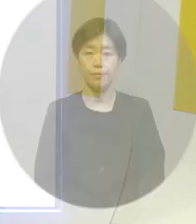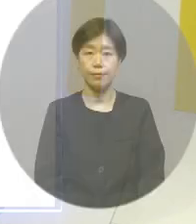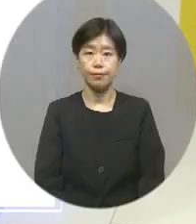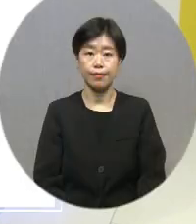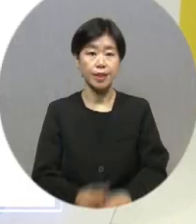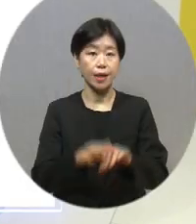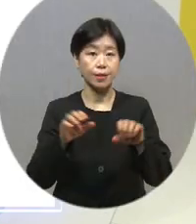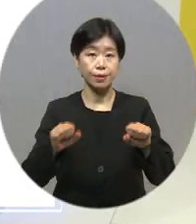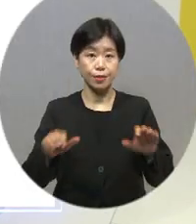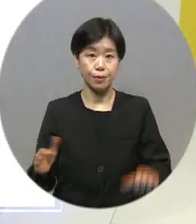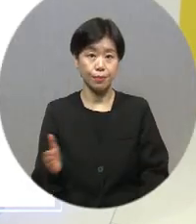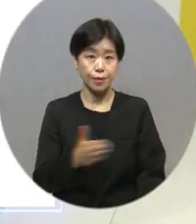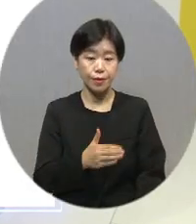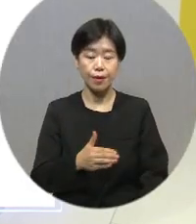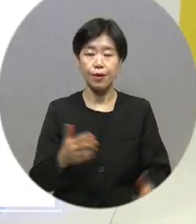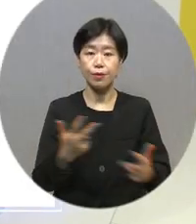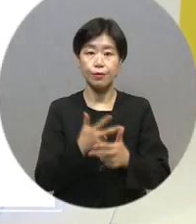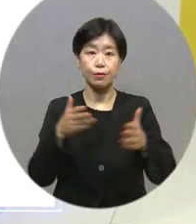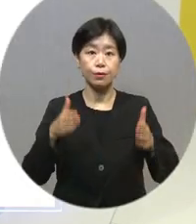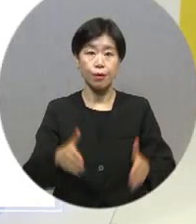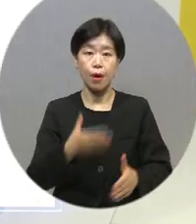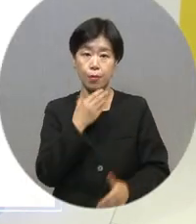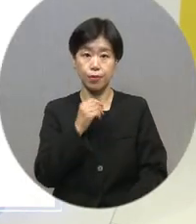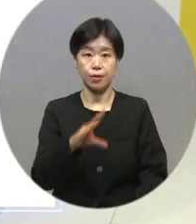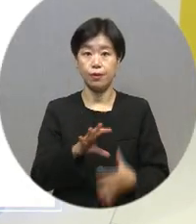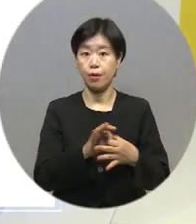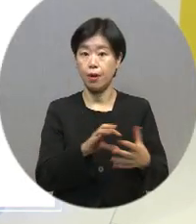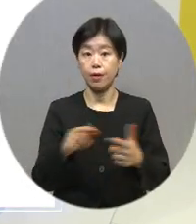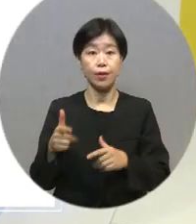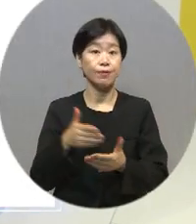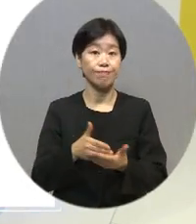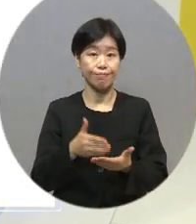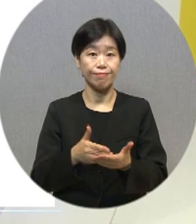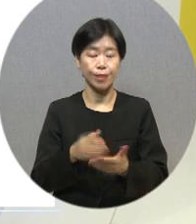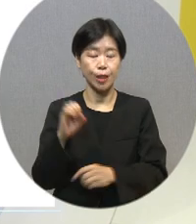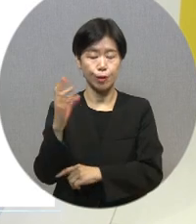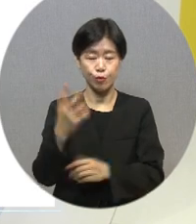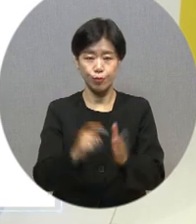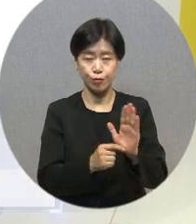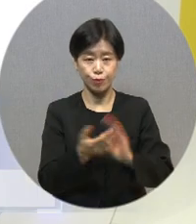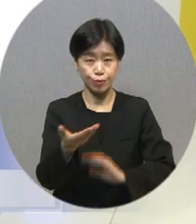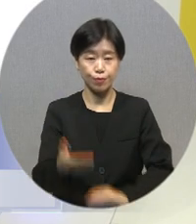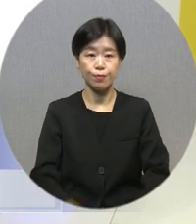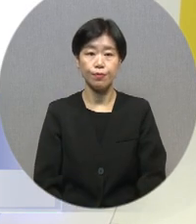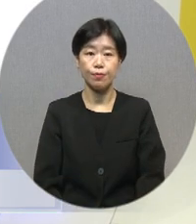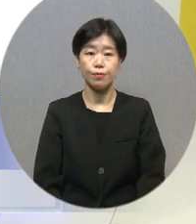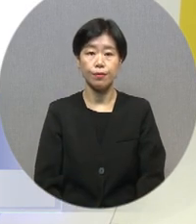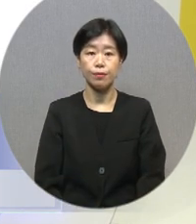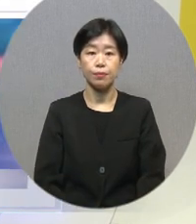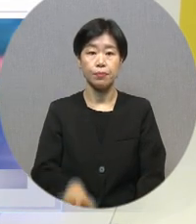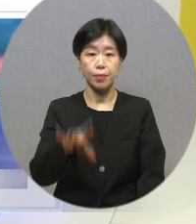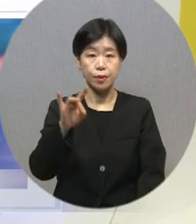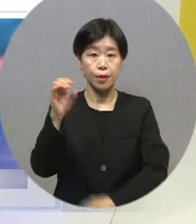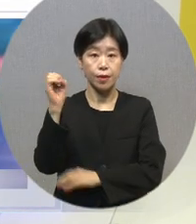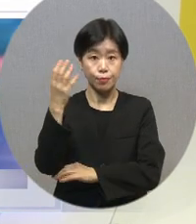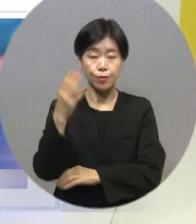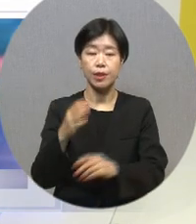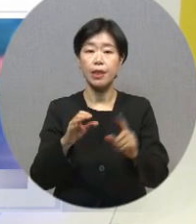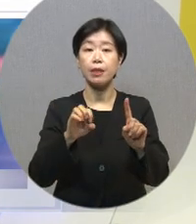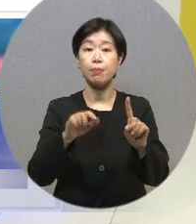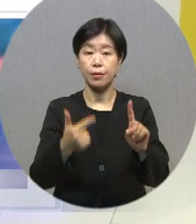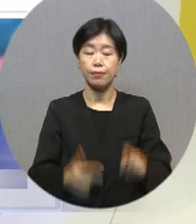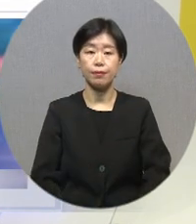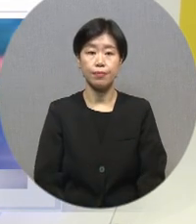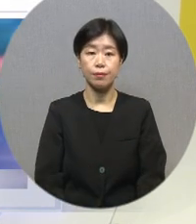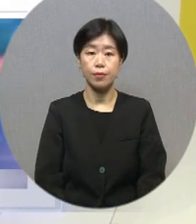안녕하세요 지금부터 한 주간의 복직의 소식을 장애인 신문과 함께 만나봅니다 먼저 장애인 신문 1면입니다